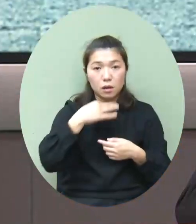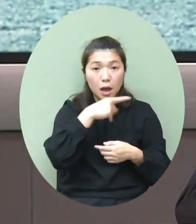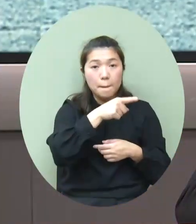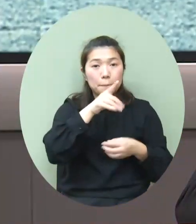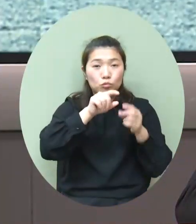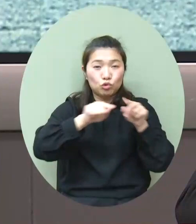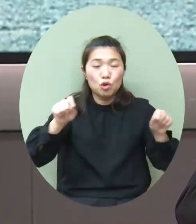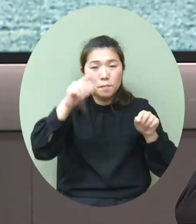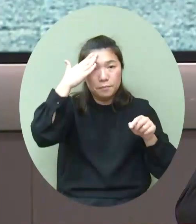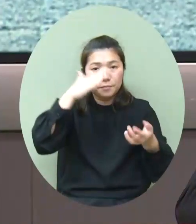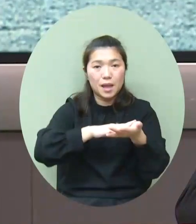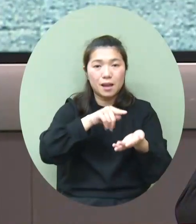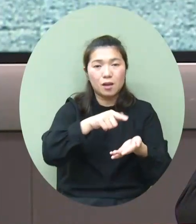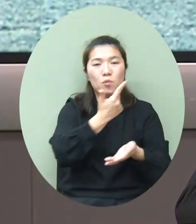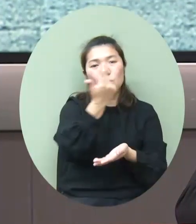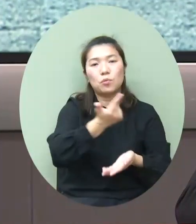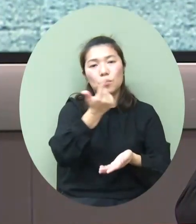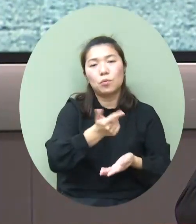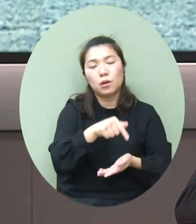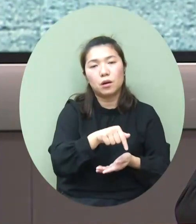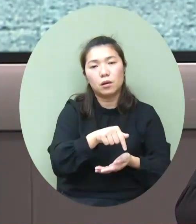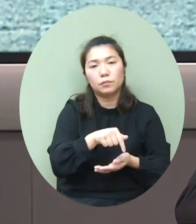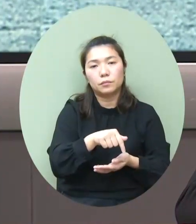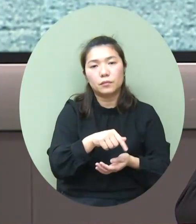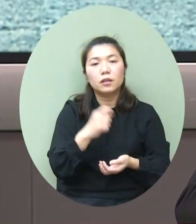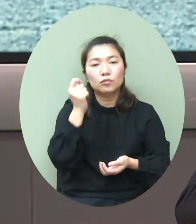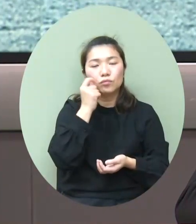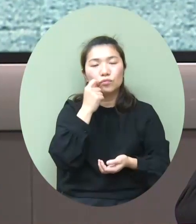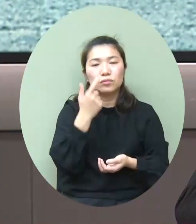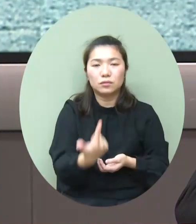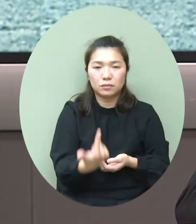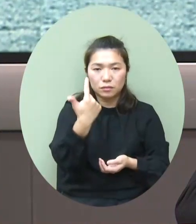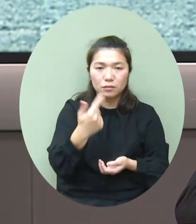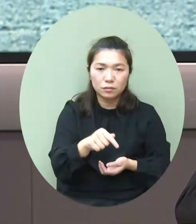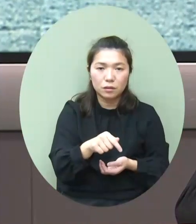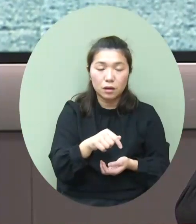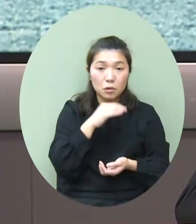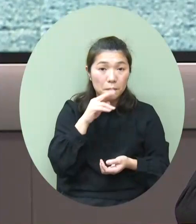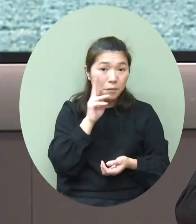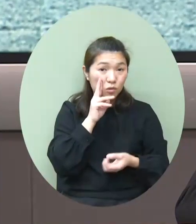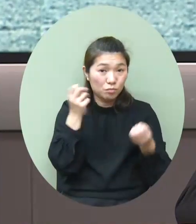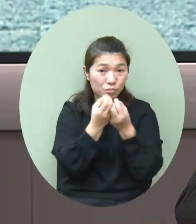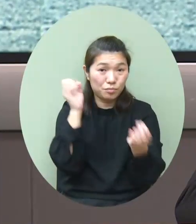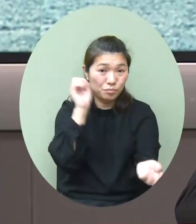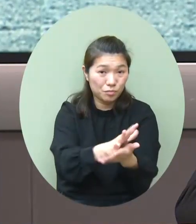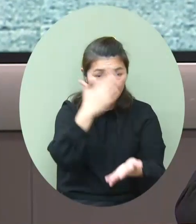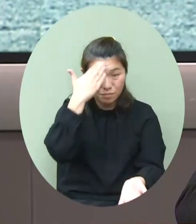为他们出现慢性疾病的人员比较多，年纪比较大，如果出